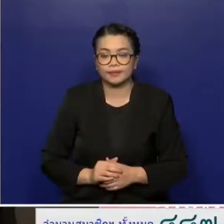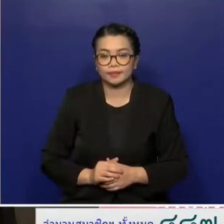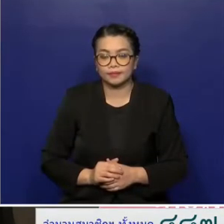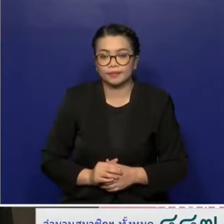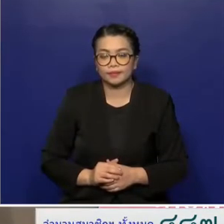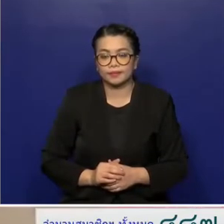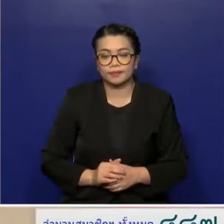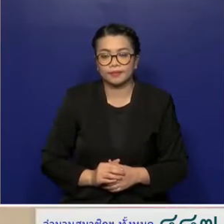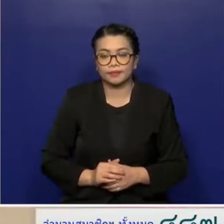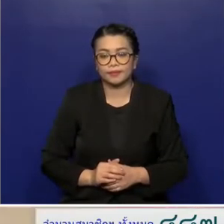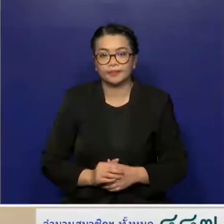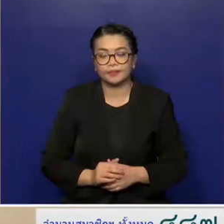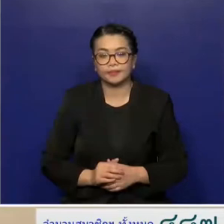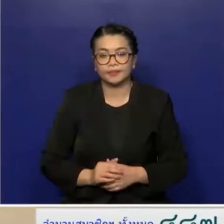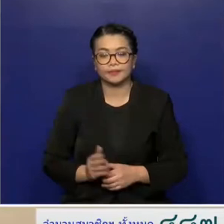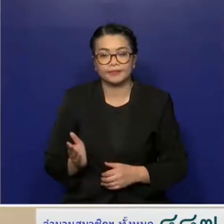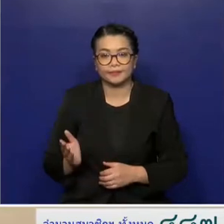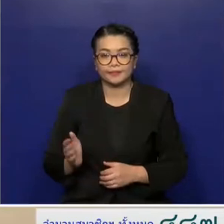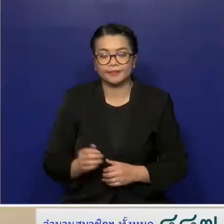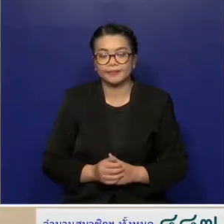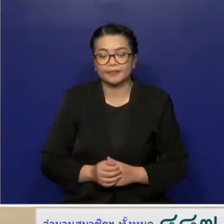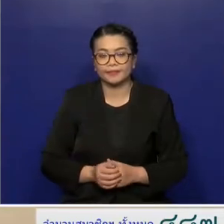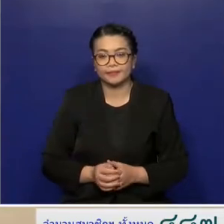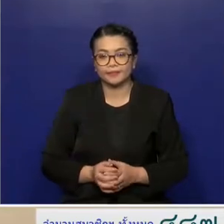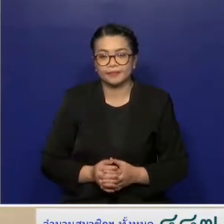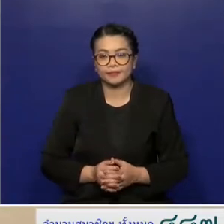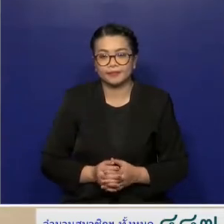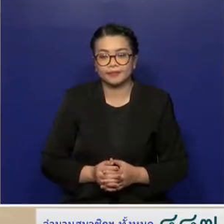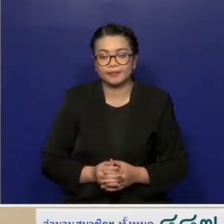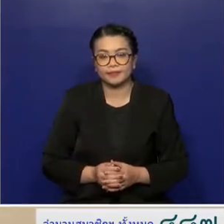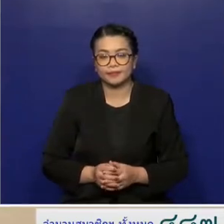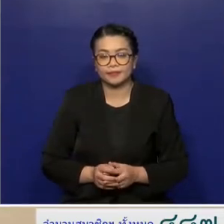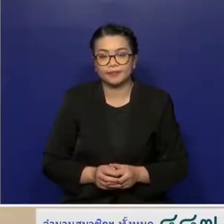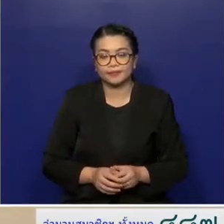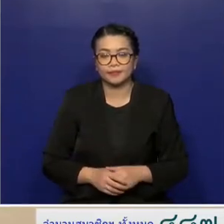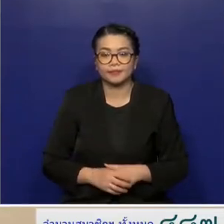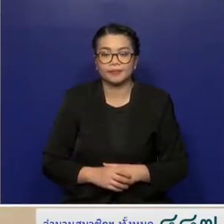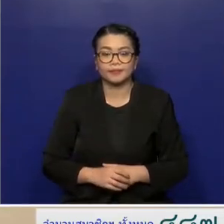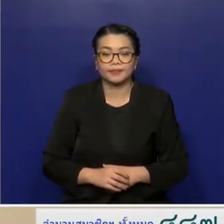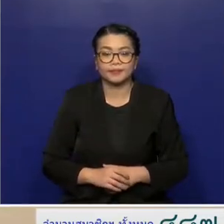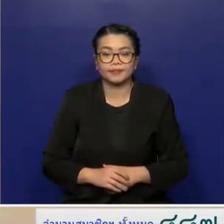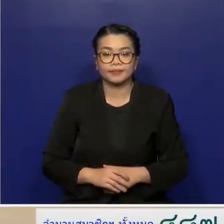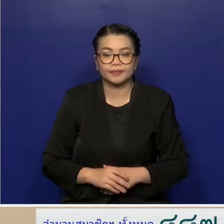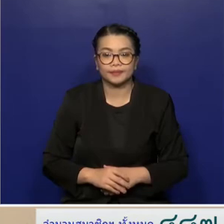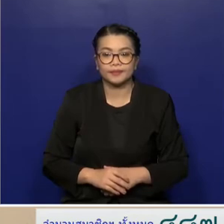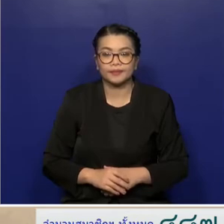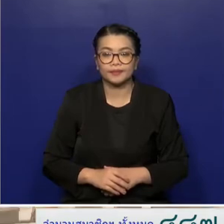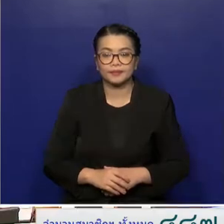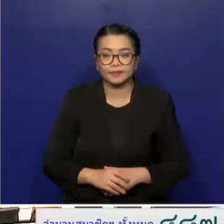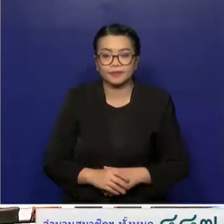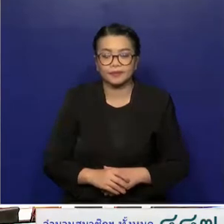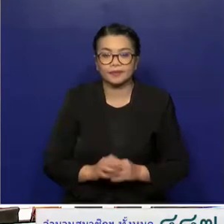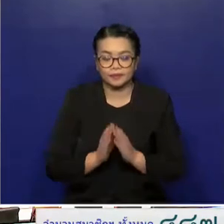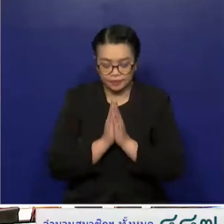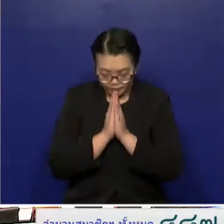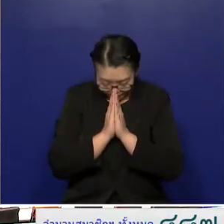มิญคจํคว สังพ ธ Γไ ทเองเชิญุเรีนท่